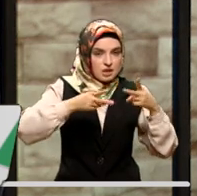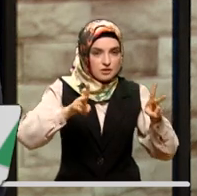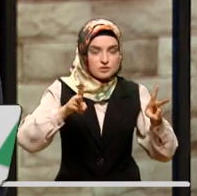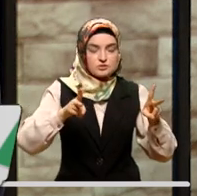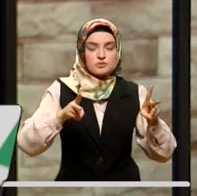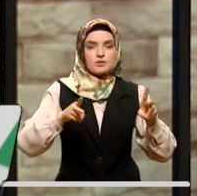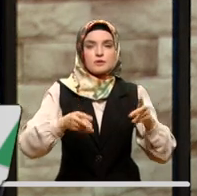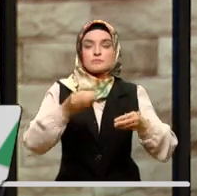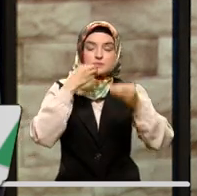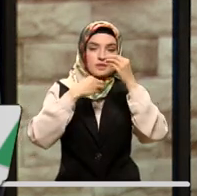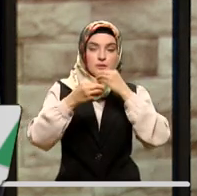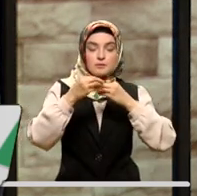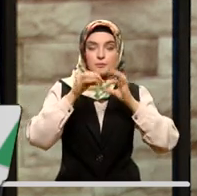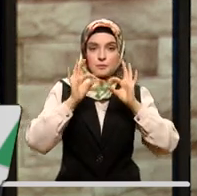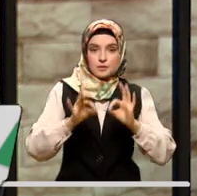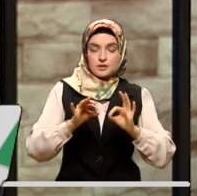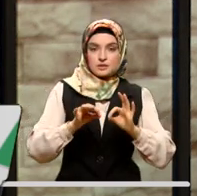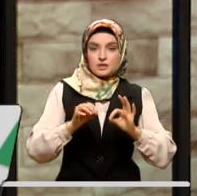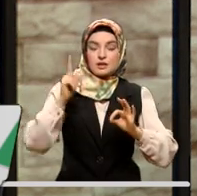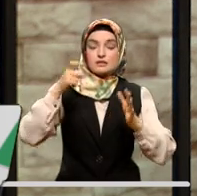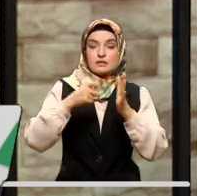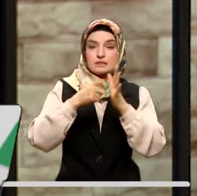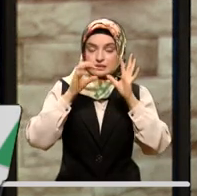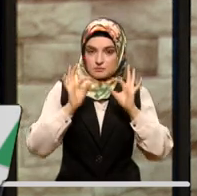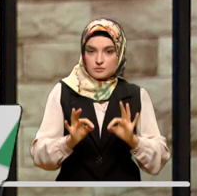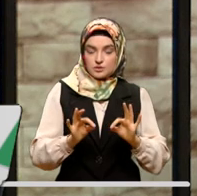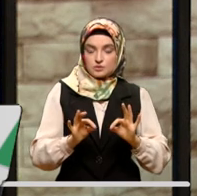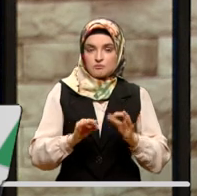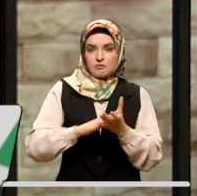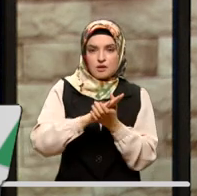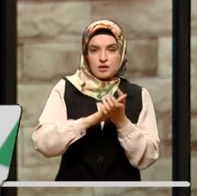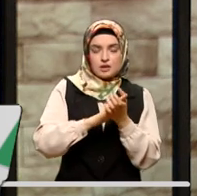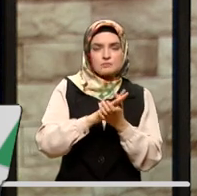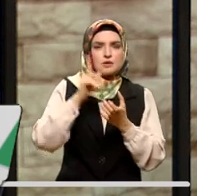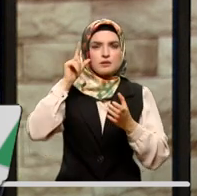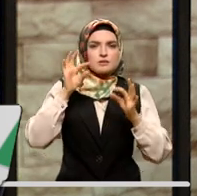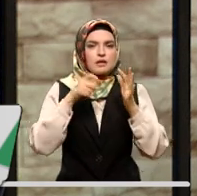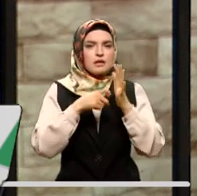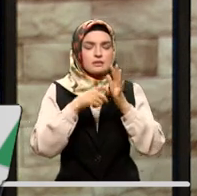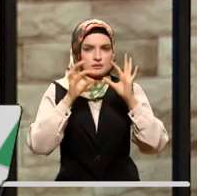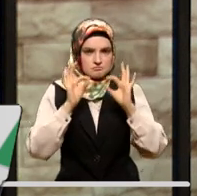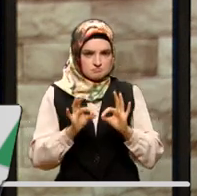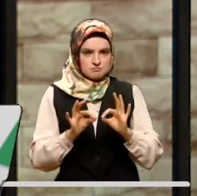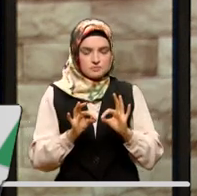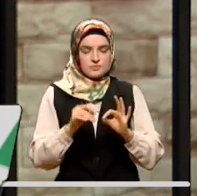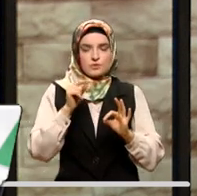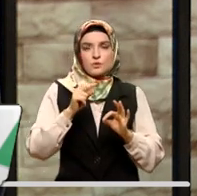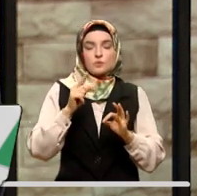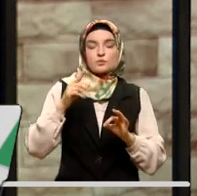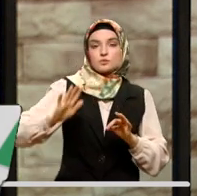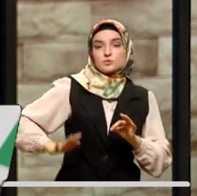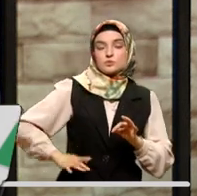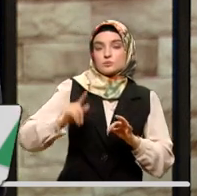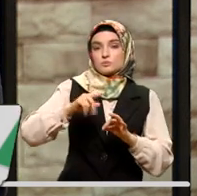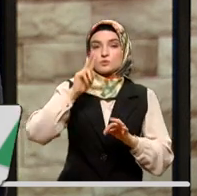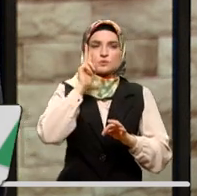ile lokmayı alıyor veya ayakkabısını giyecekken Bismillah'la giyince o Bismillah kavramı çocukta yerleşiyor.